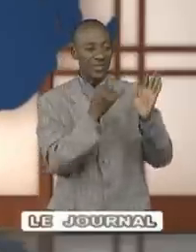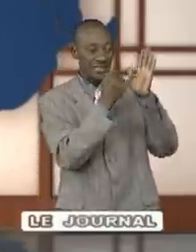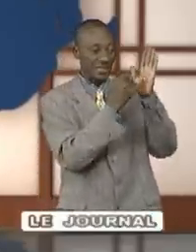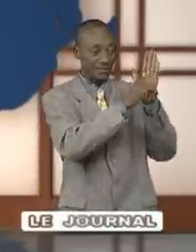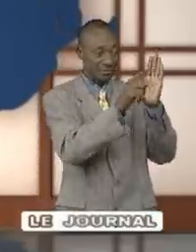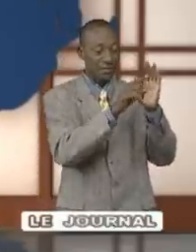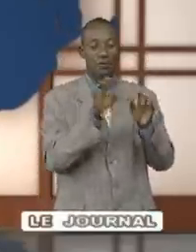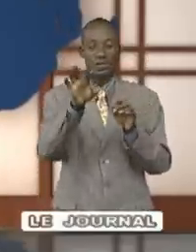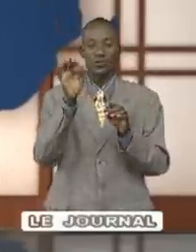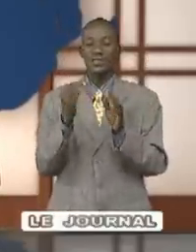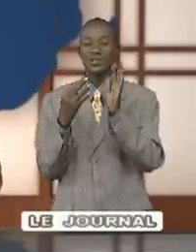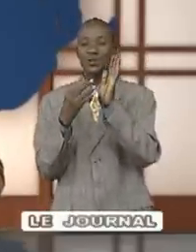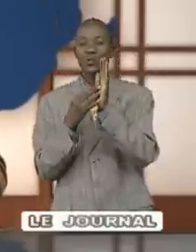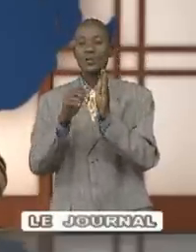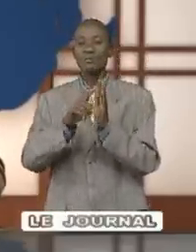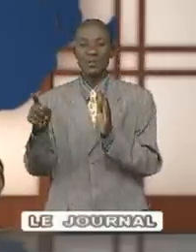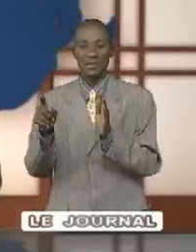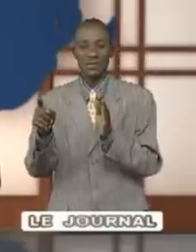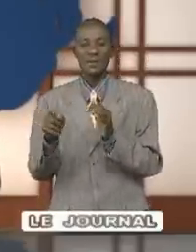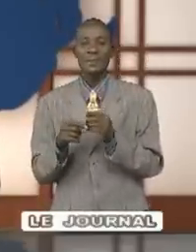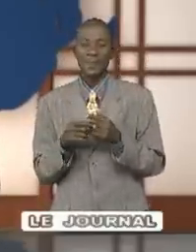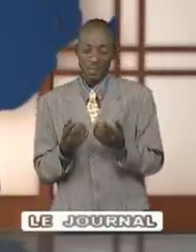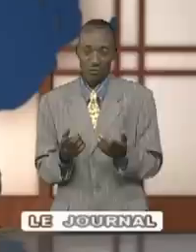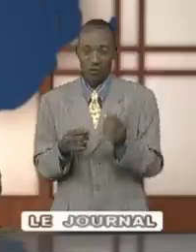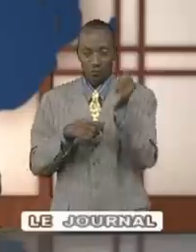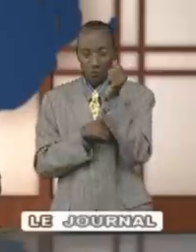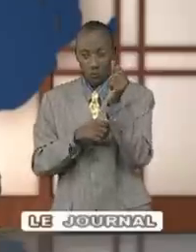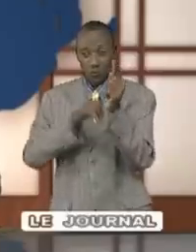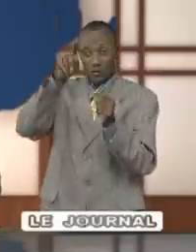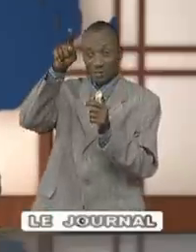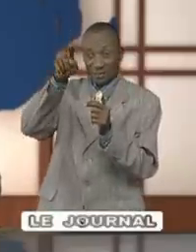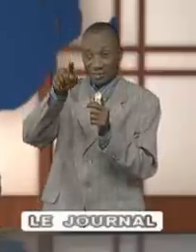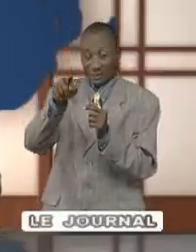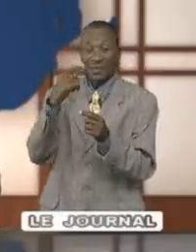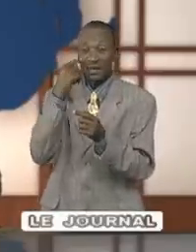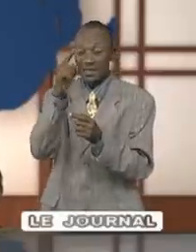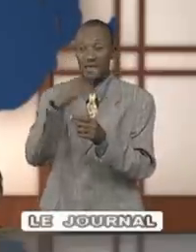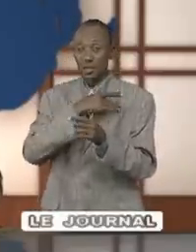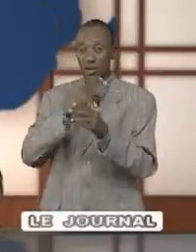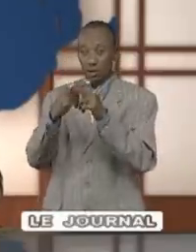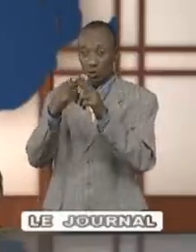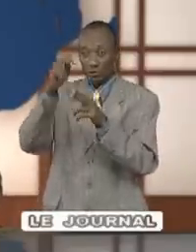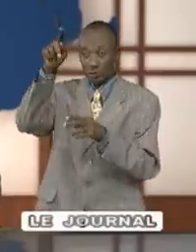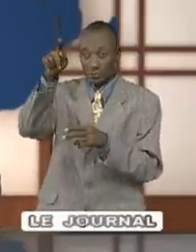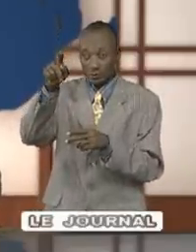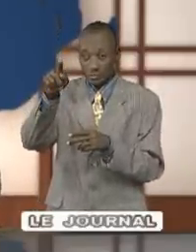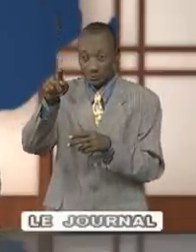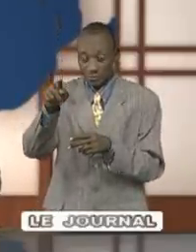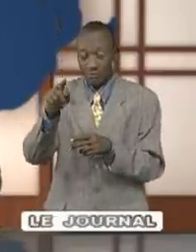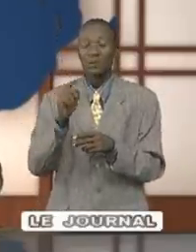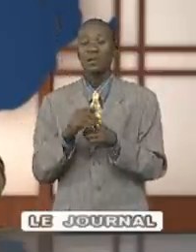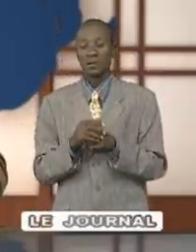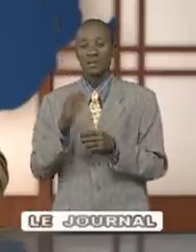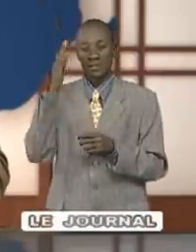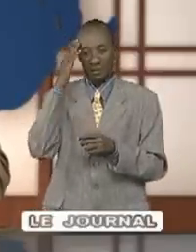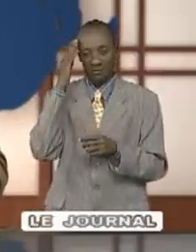dossiers réceptionnés au départ. Chaque postulant est prié de consulter de ce jeudi 7 mars les sites web suivants pour